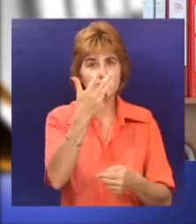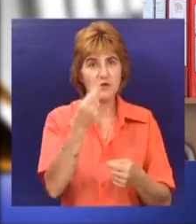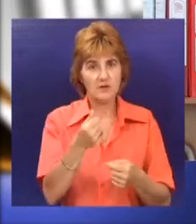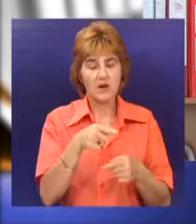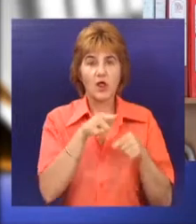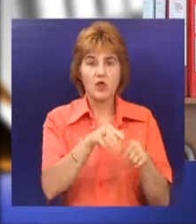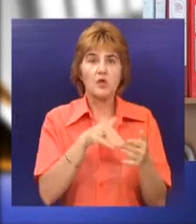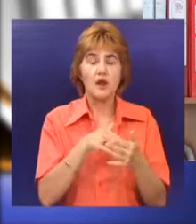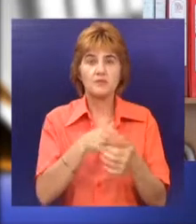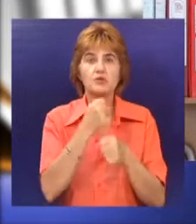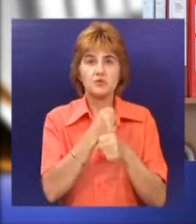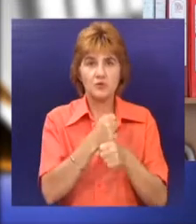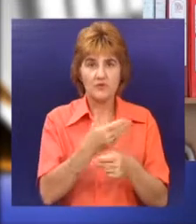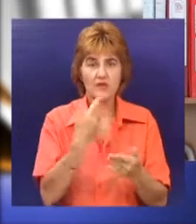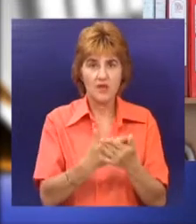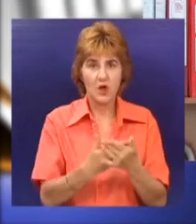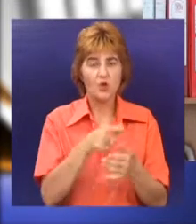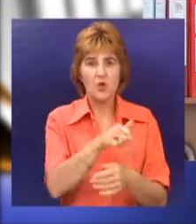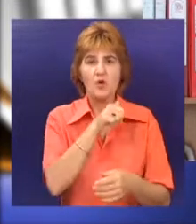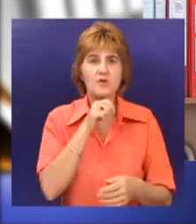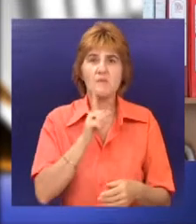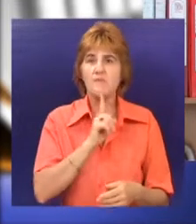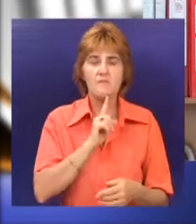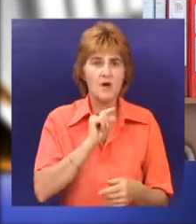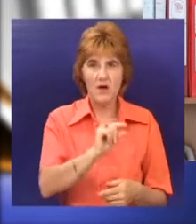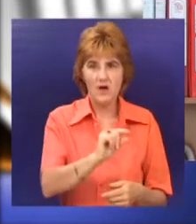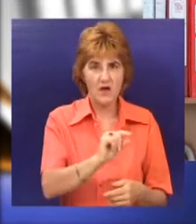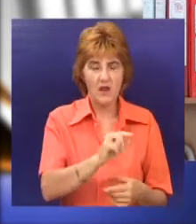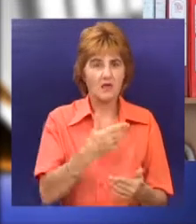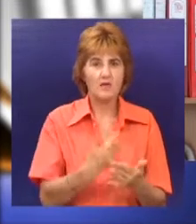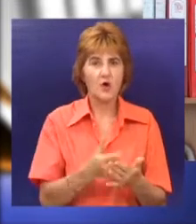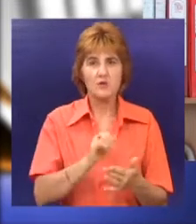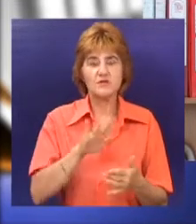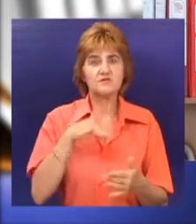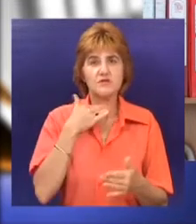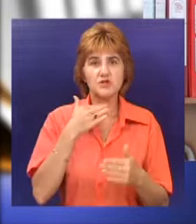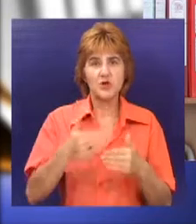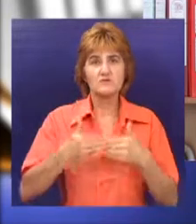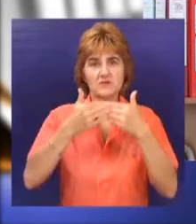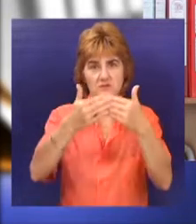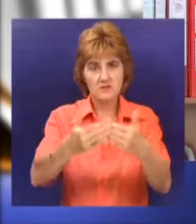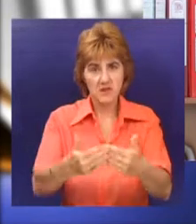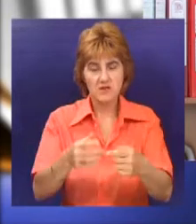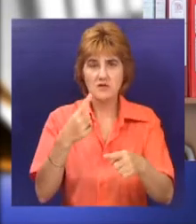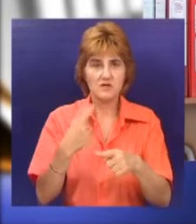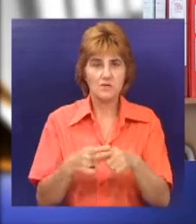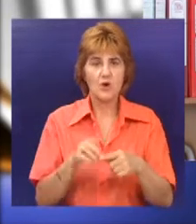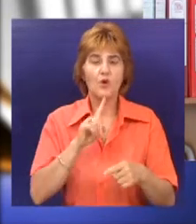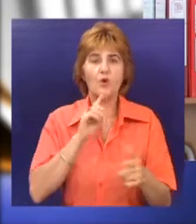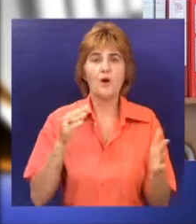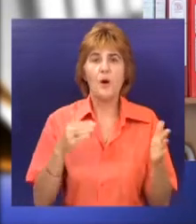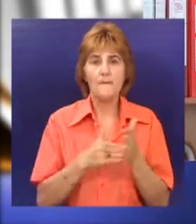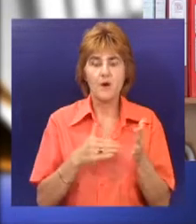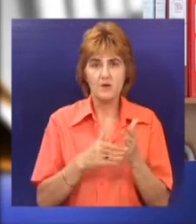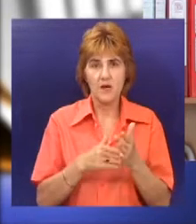imalo efekta nekoga. Ove količine su vrlo male i beznačajne u odnosu na rod i na one potrebe koje